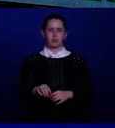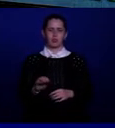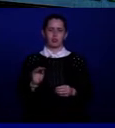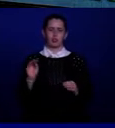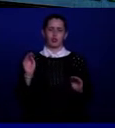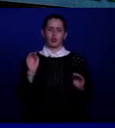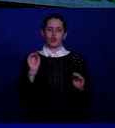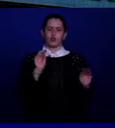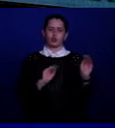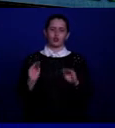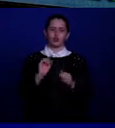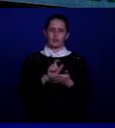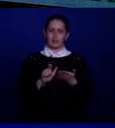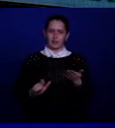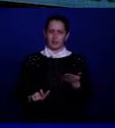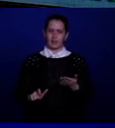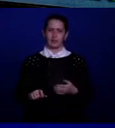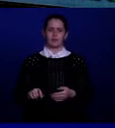Сочинять стихи.